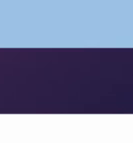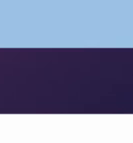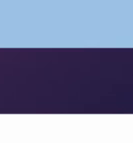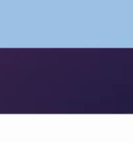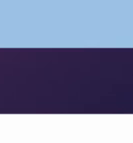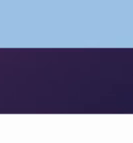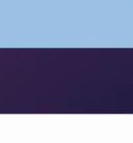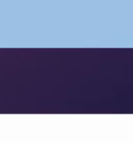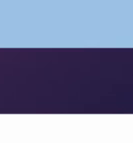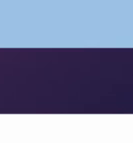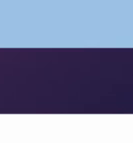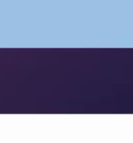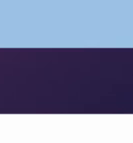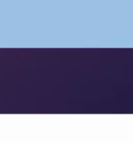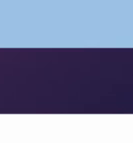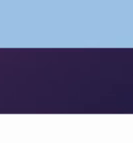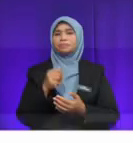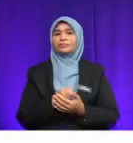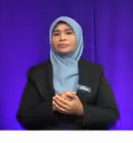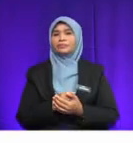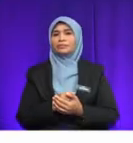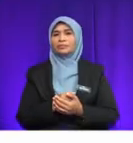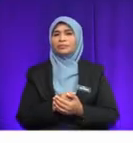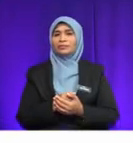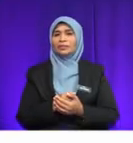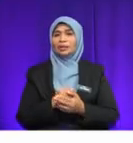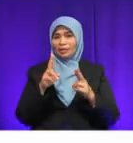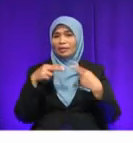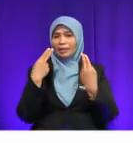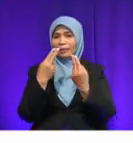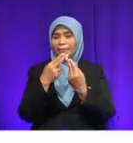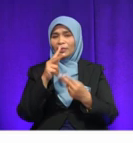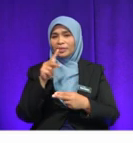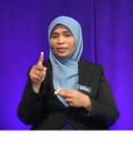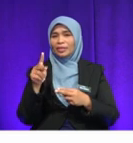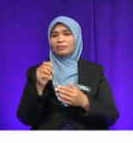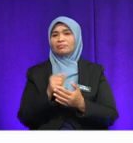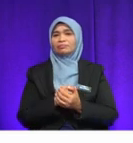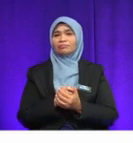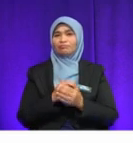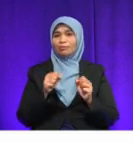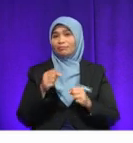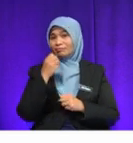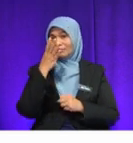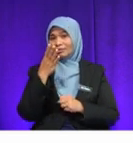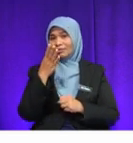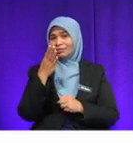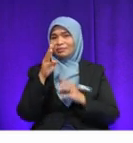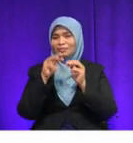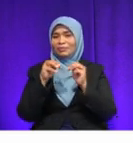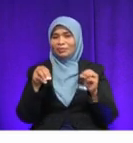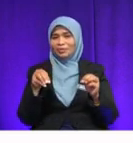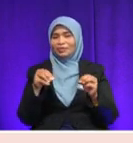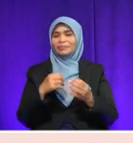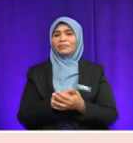menghimpunkan jamu itu maksudnya himpun ah ya Oke boleh respon kita nak dengar juga suara-suara